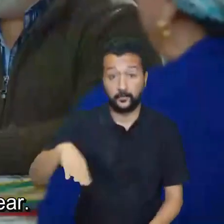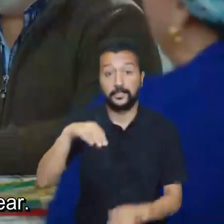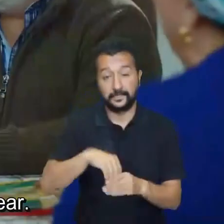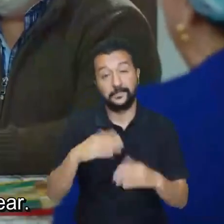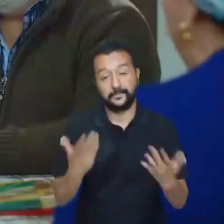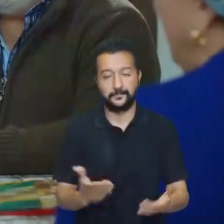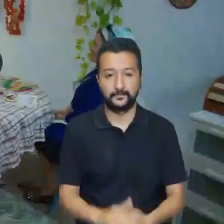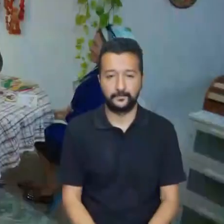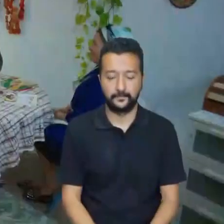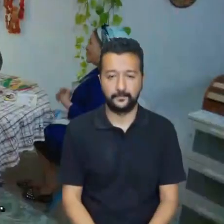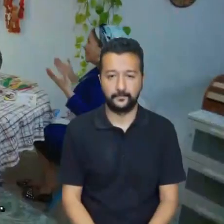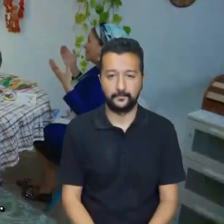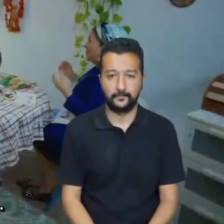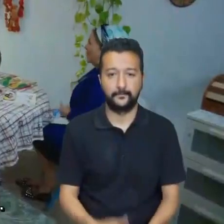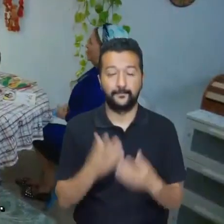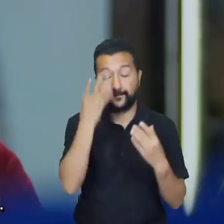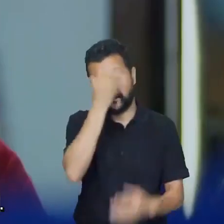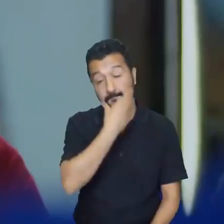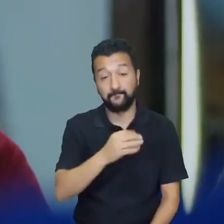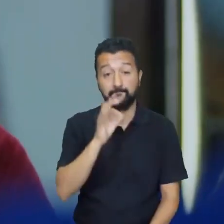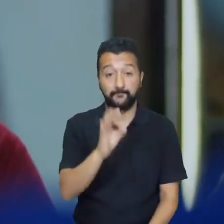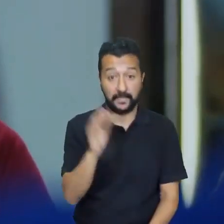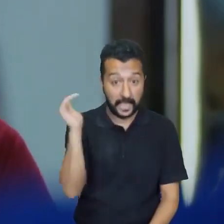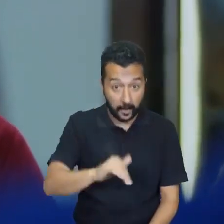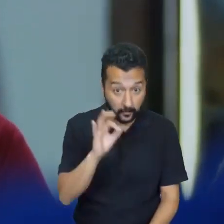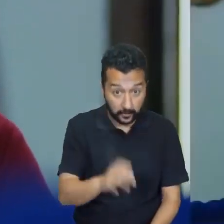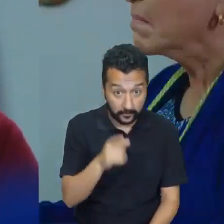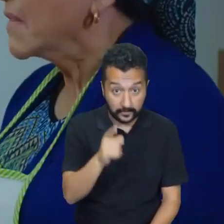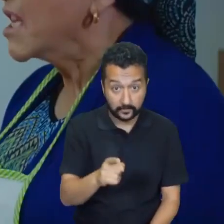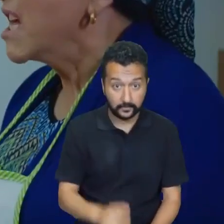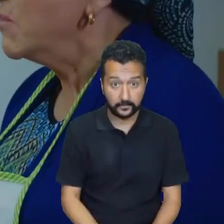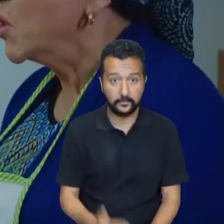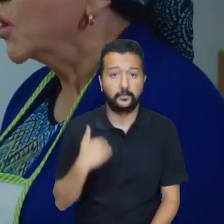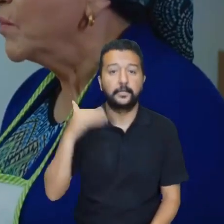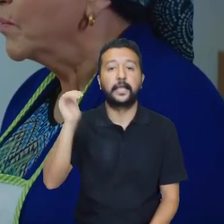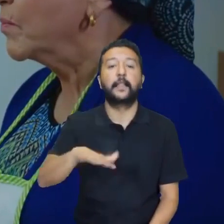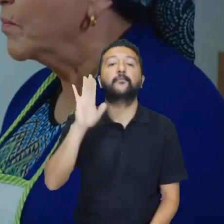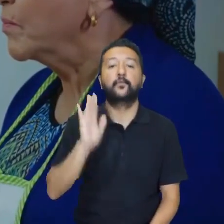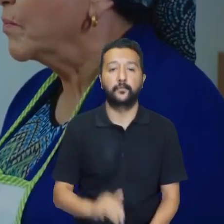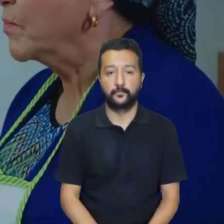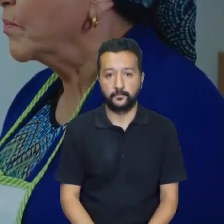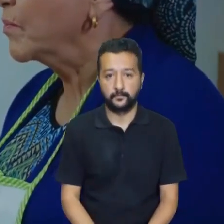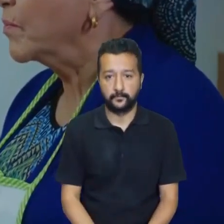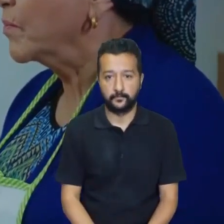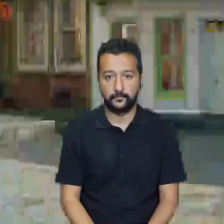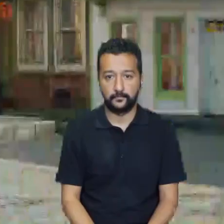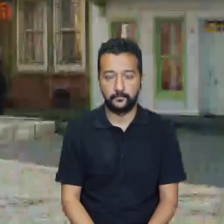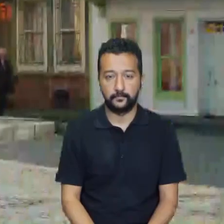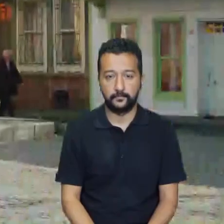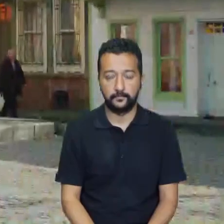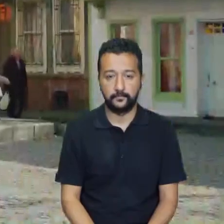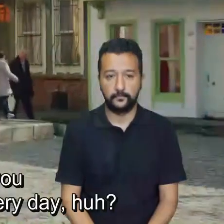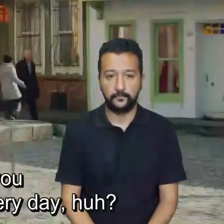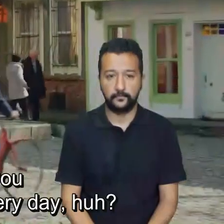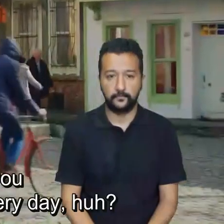için canım. Çok güzel. Geliyorsun yani. Gelmiyorum. Birbirine birbirine bakan gibi